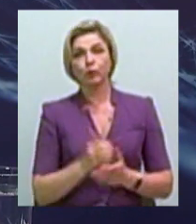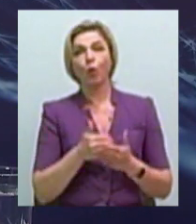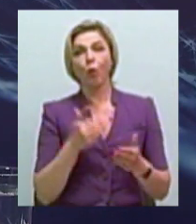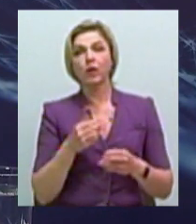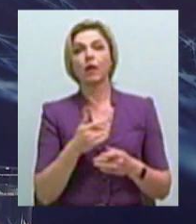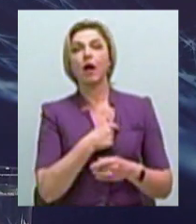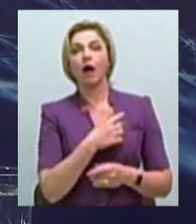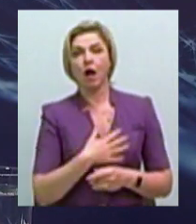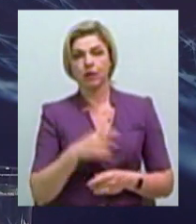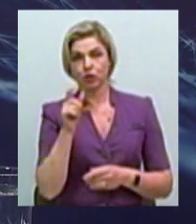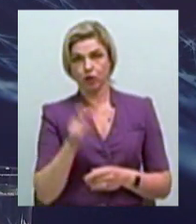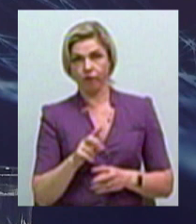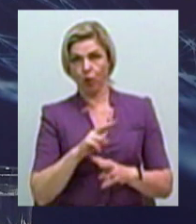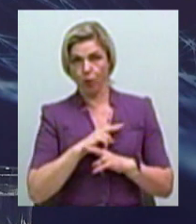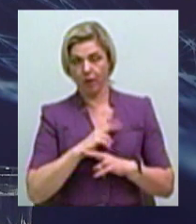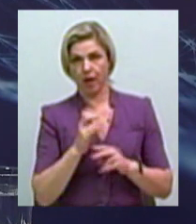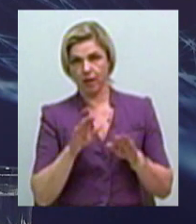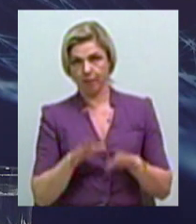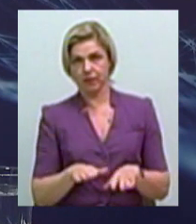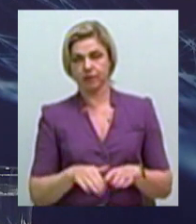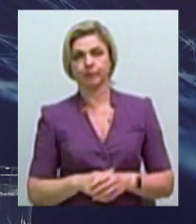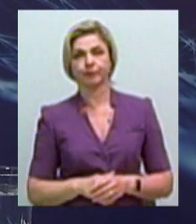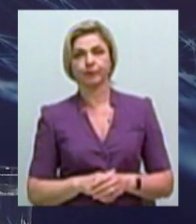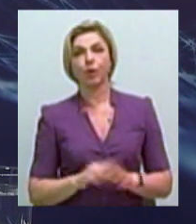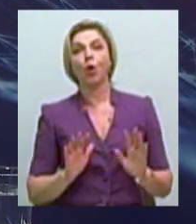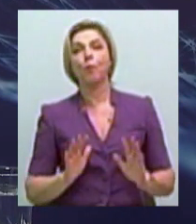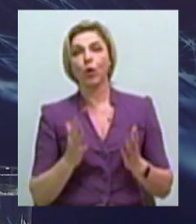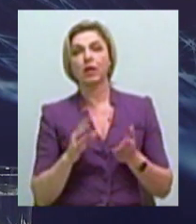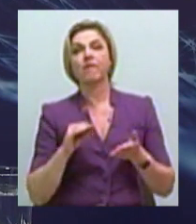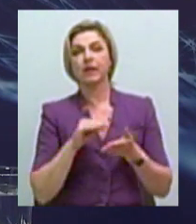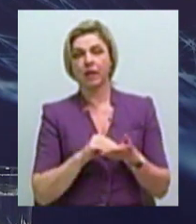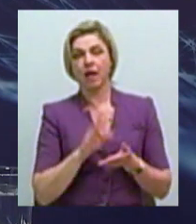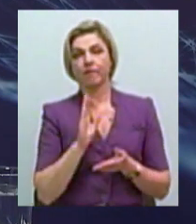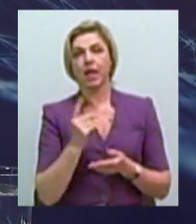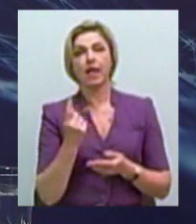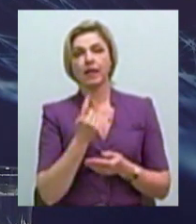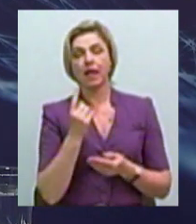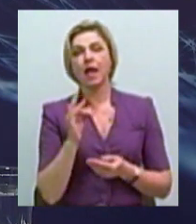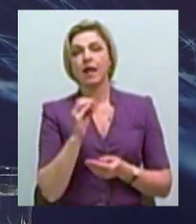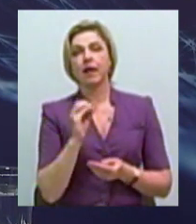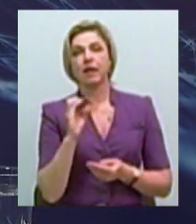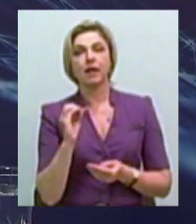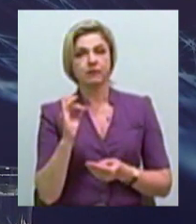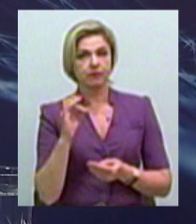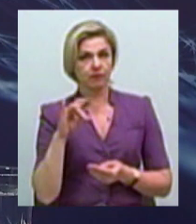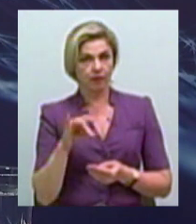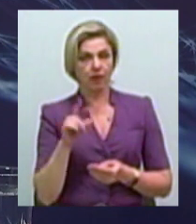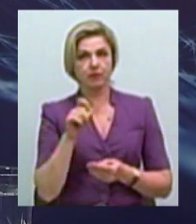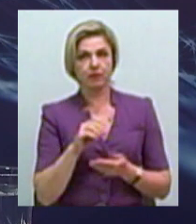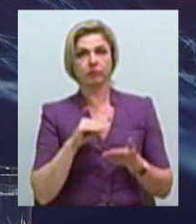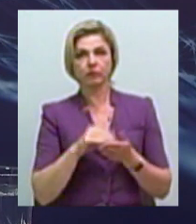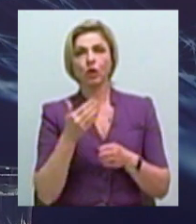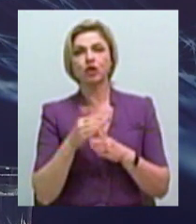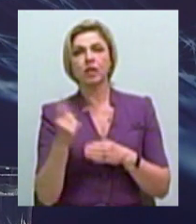отриманих ран чоловік помер на місці. Подія внесена до єдиного реєстраційного державного реєстру за ознаками